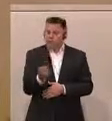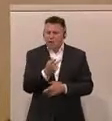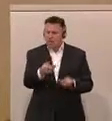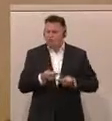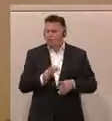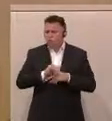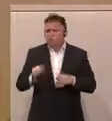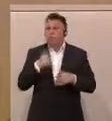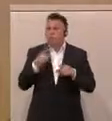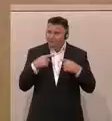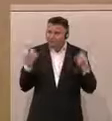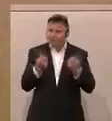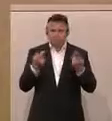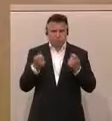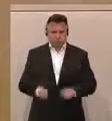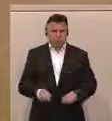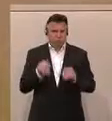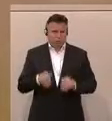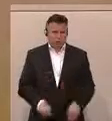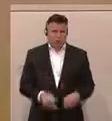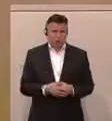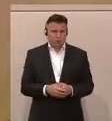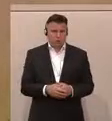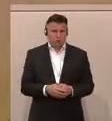beschließen. Nur wenn ich nicht einmal